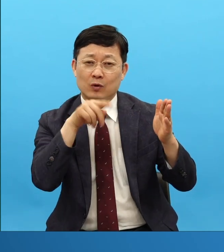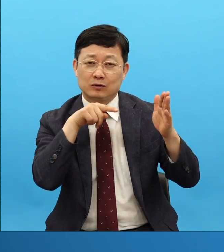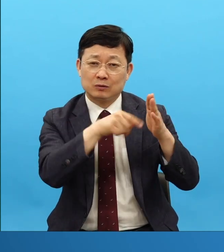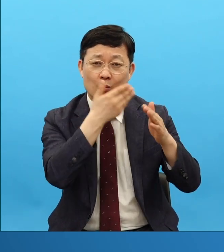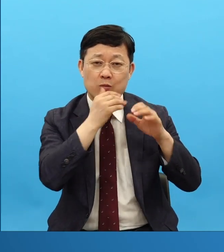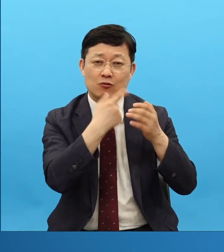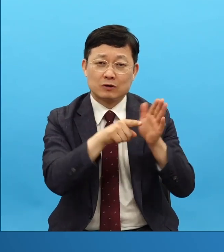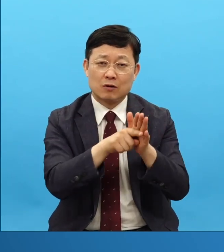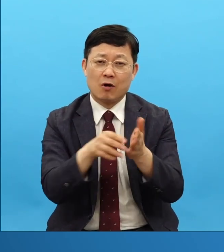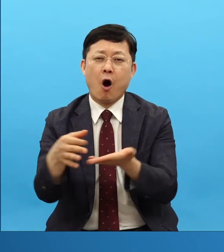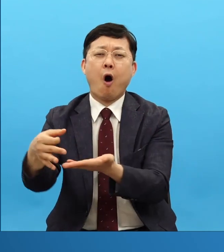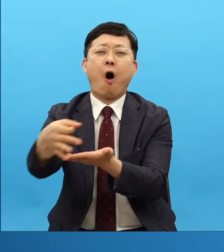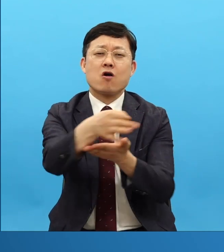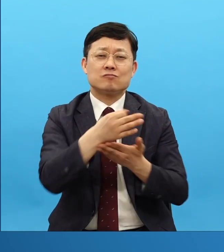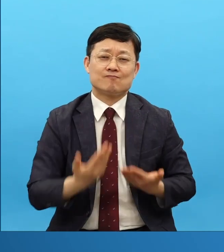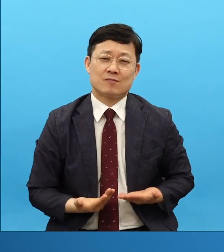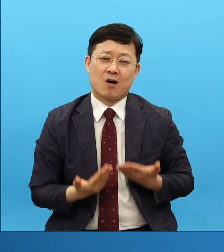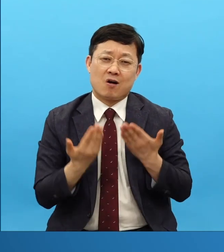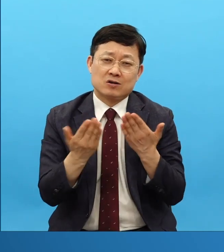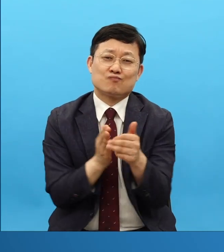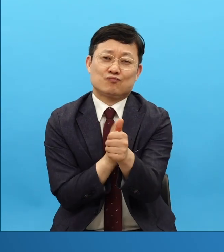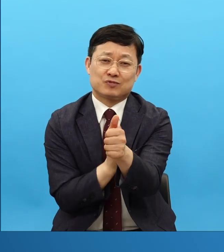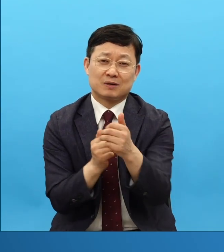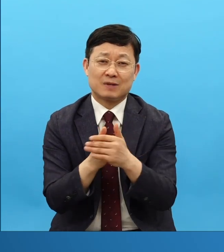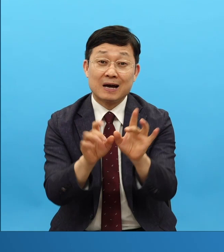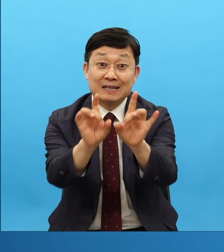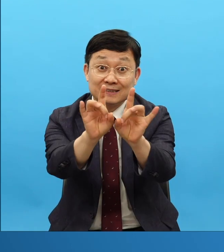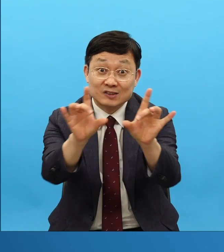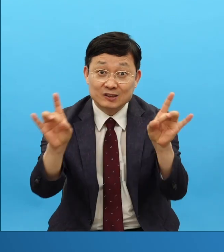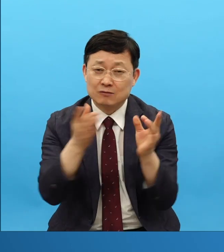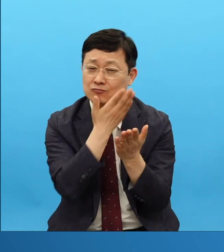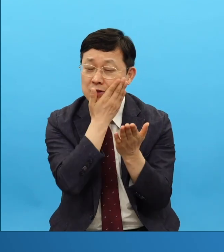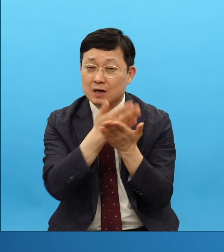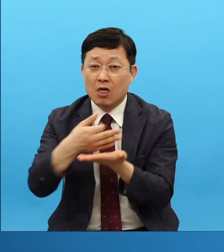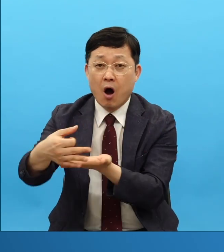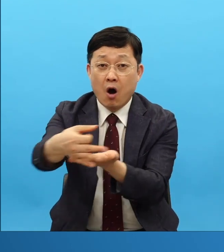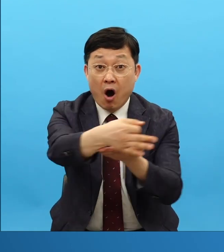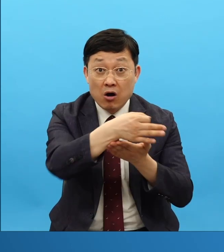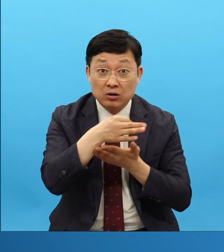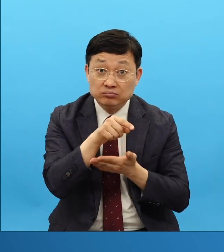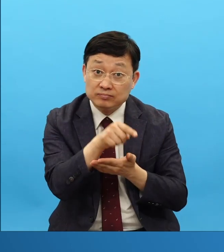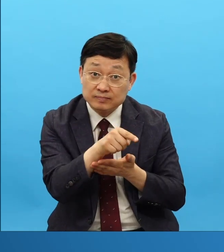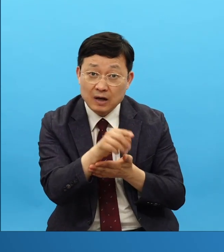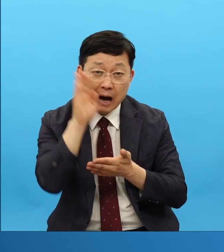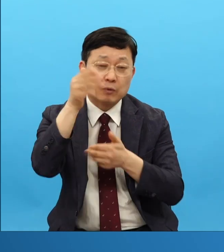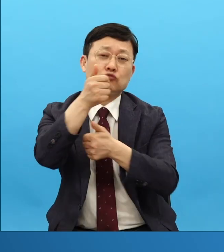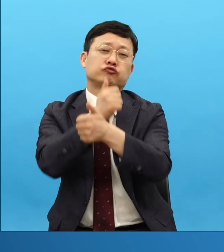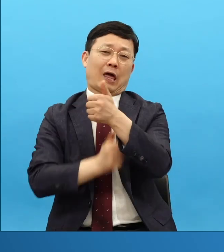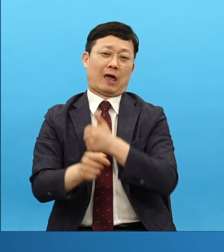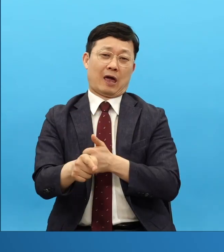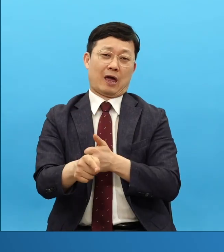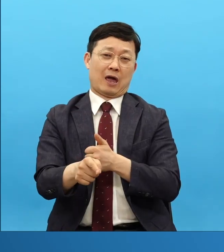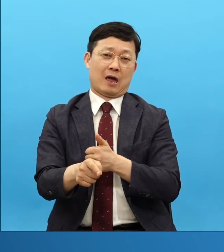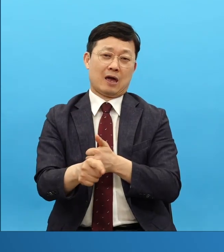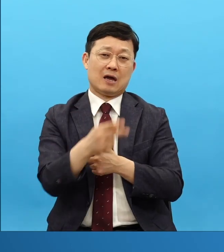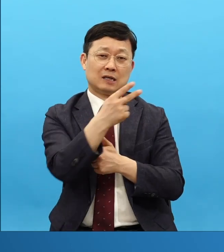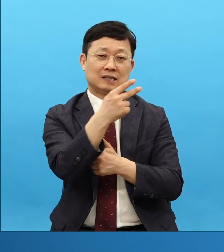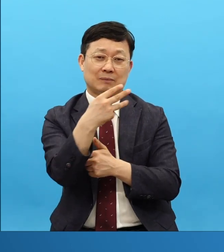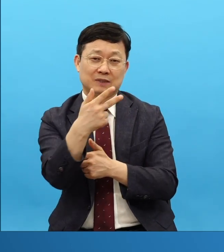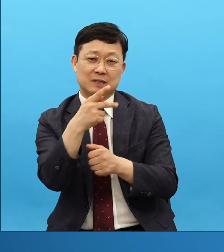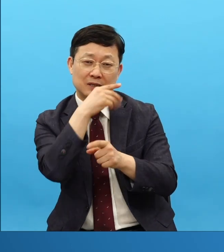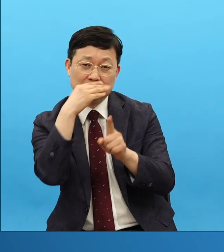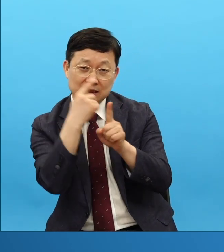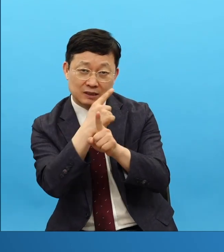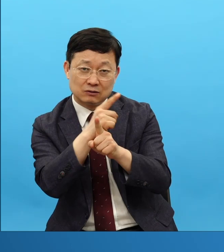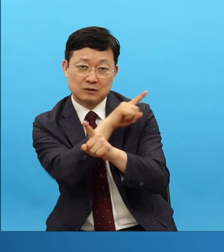있습니다. 전도자 한 분 한 분의 귀한 후원은 우리 후대들을 237